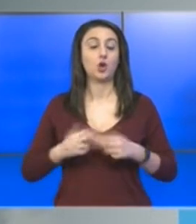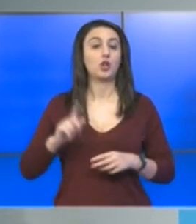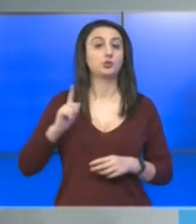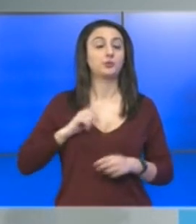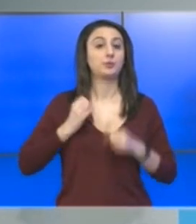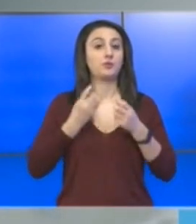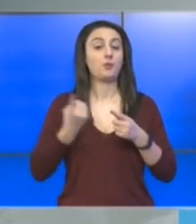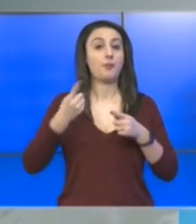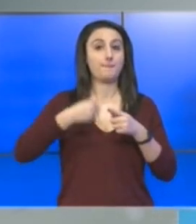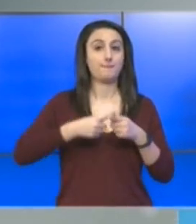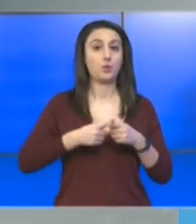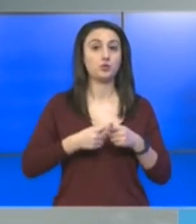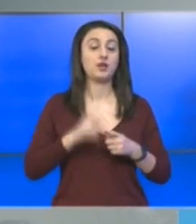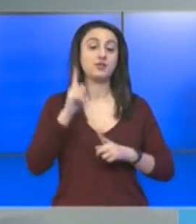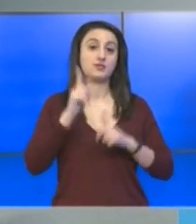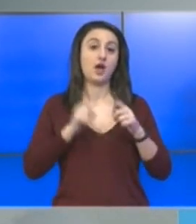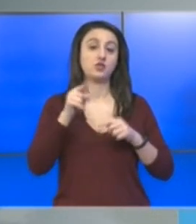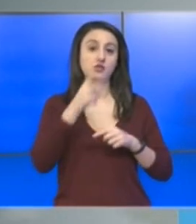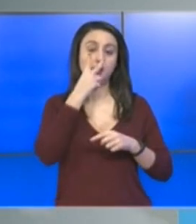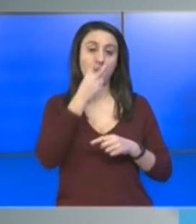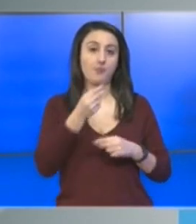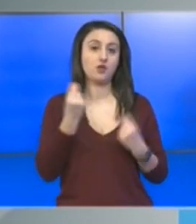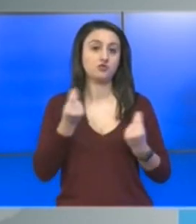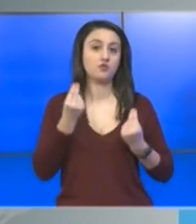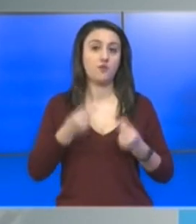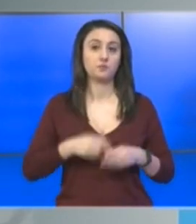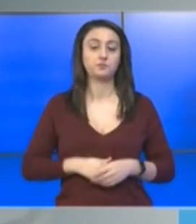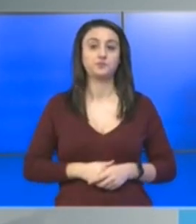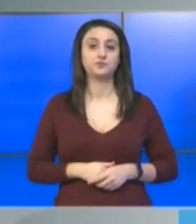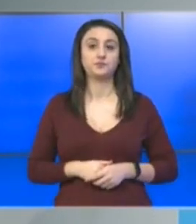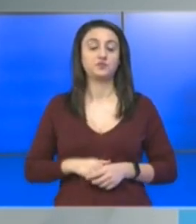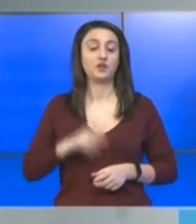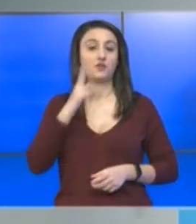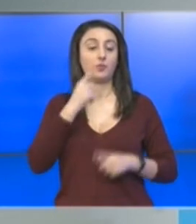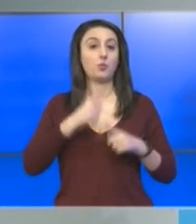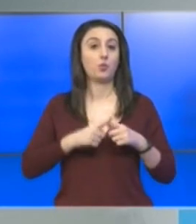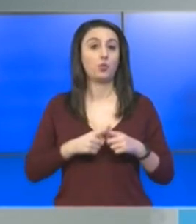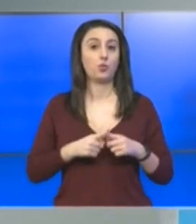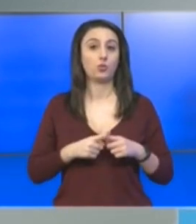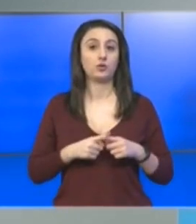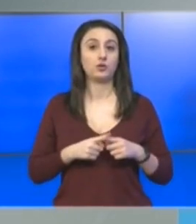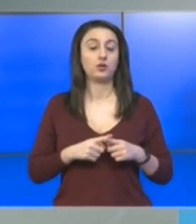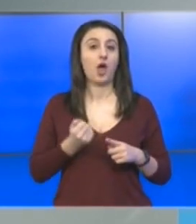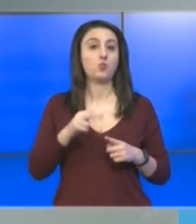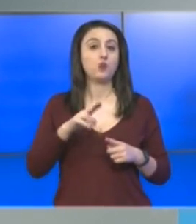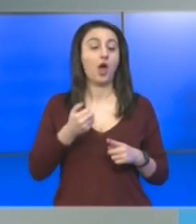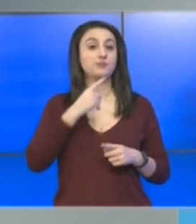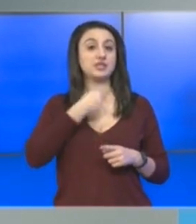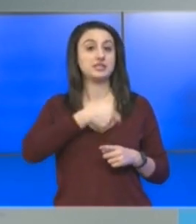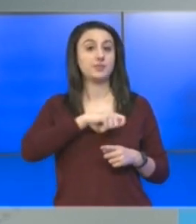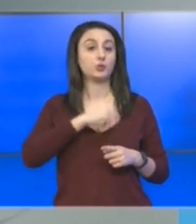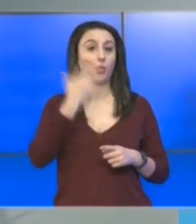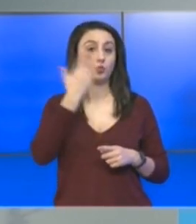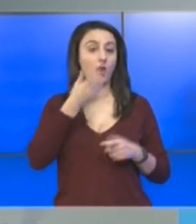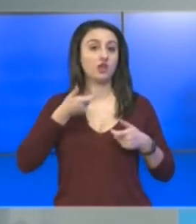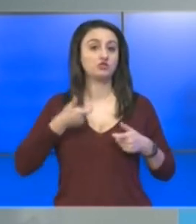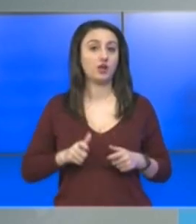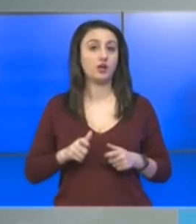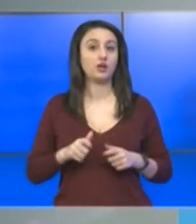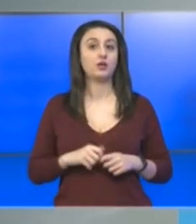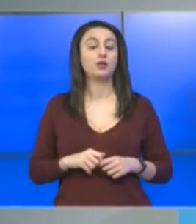date suplimentare în cazul în care acestea vor apărea. Stăm de vorbă și cu Aura Danielescu, este inspector școlar general